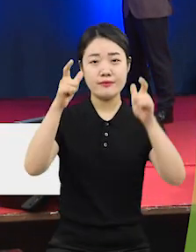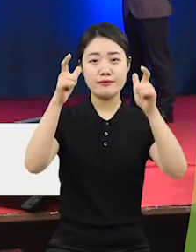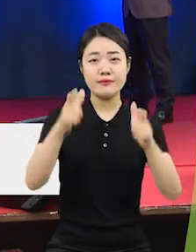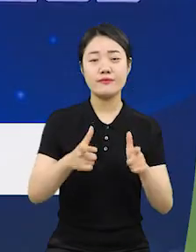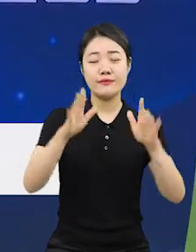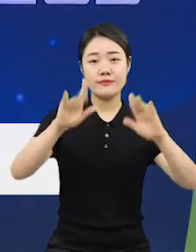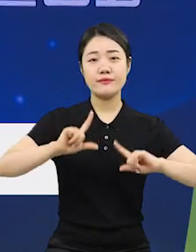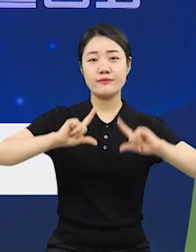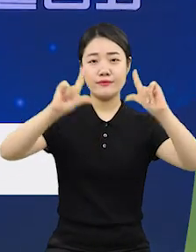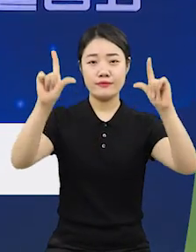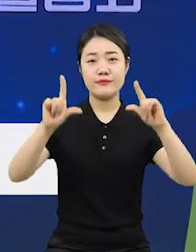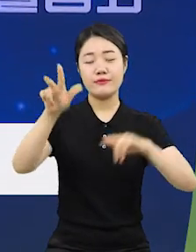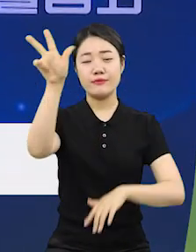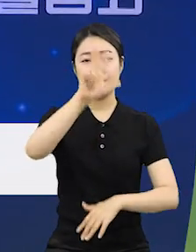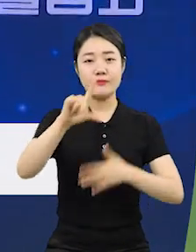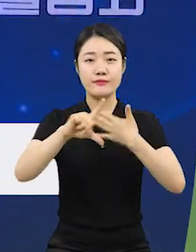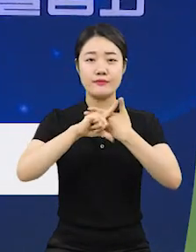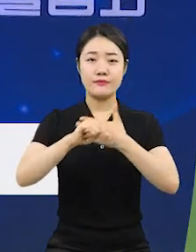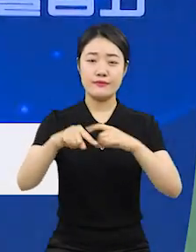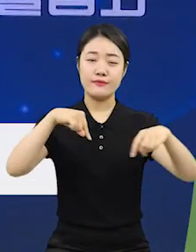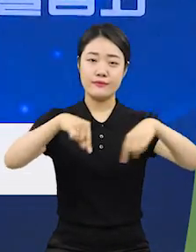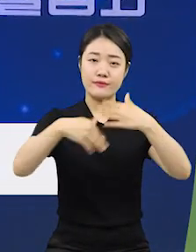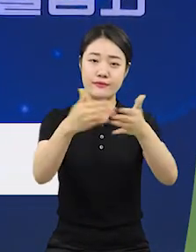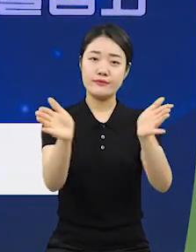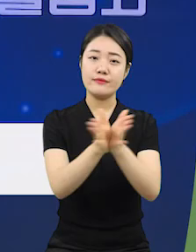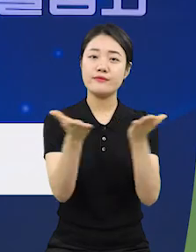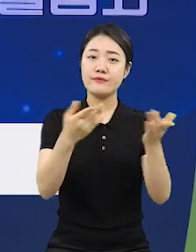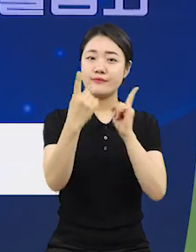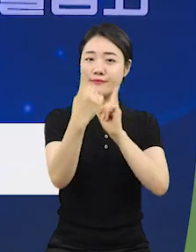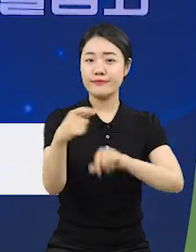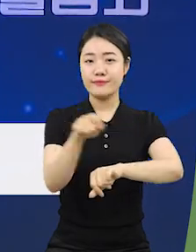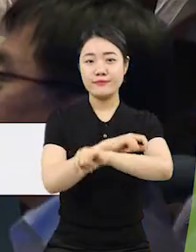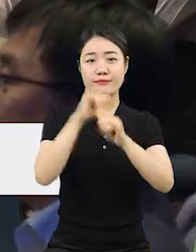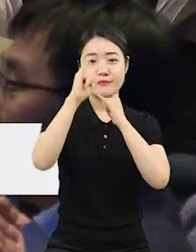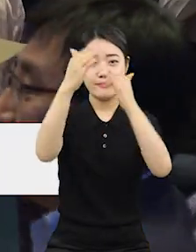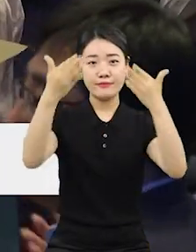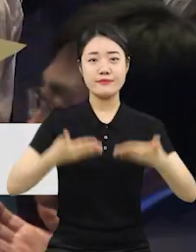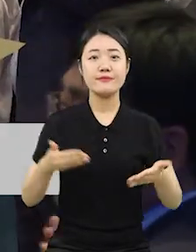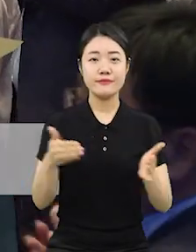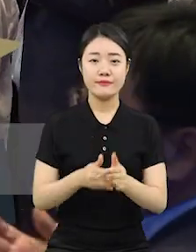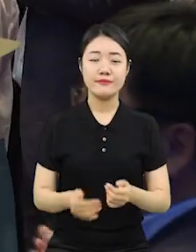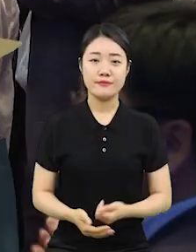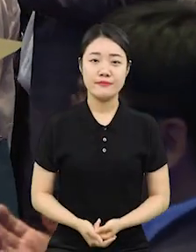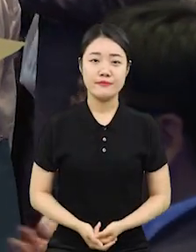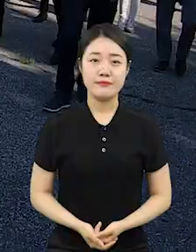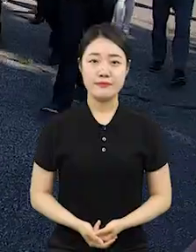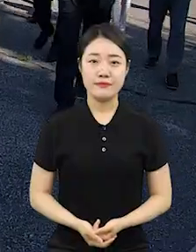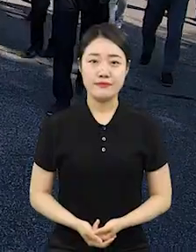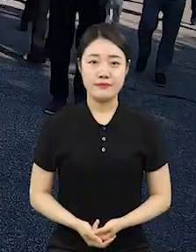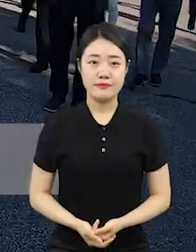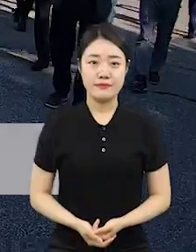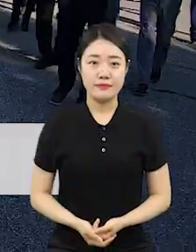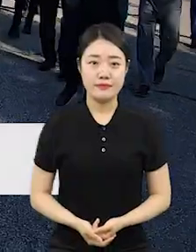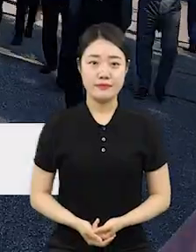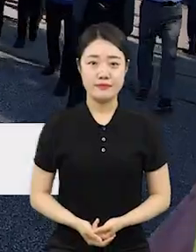부평구가 2019년도 전국지방자치단체 일자리 대상 특별상을 수상했습니다.